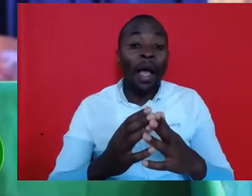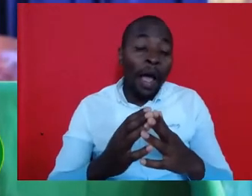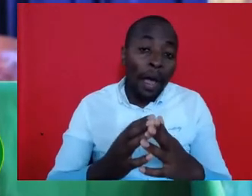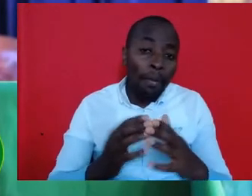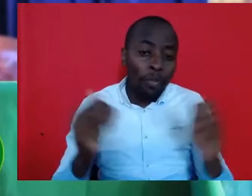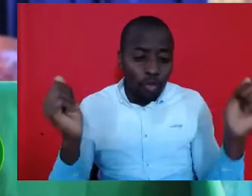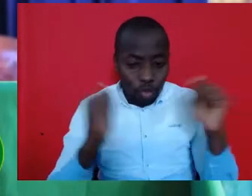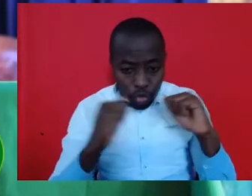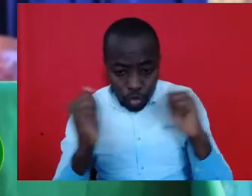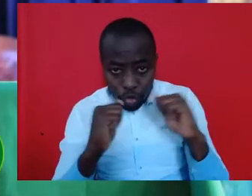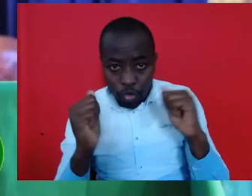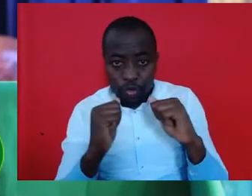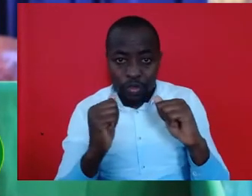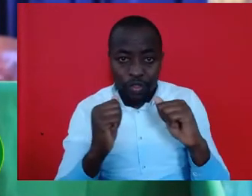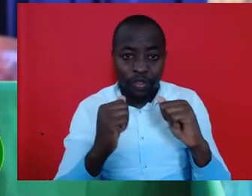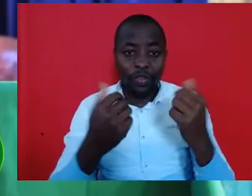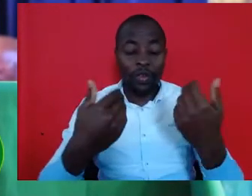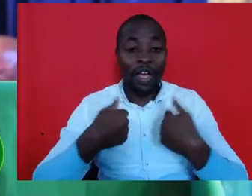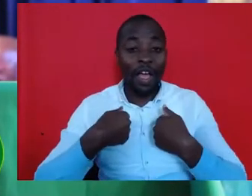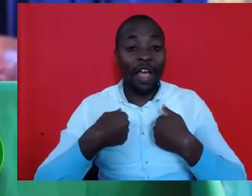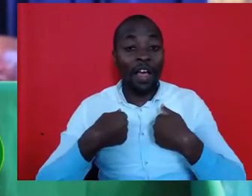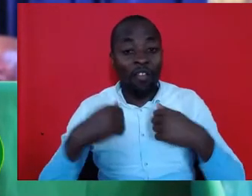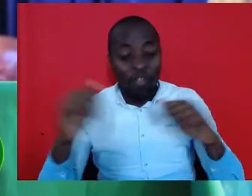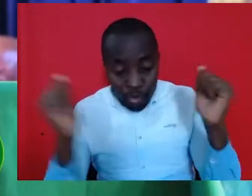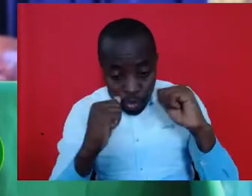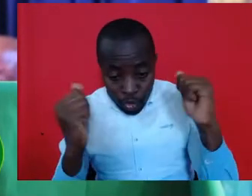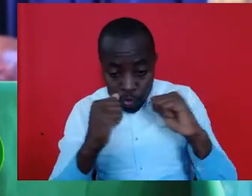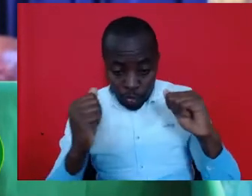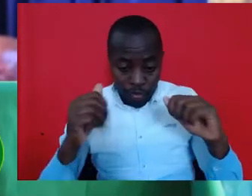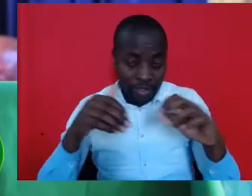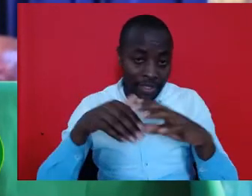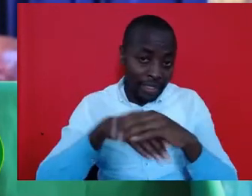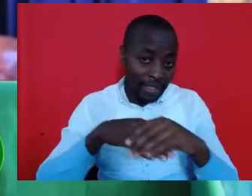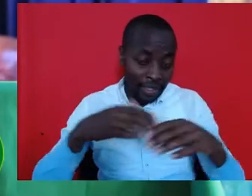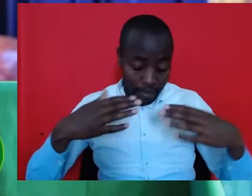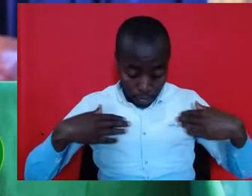Yaani unanunua koti ya pesa mingi sana lakini baridi iko kwa mwili.